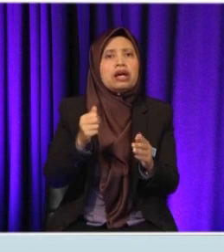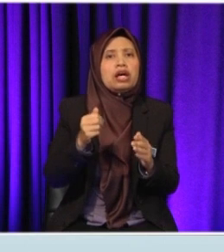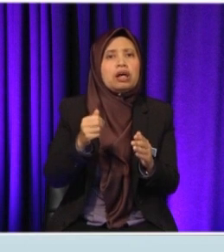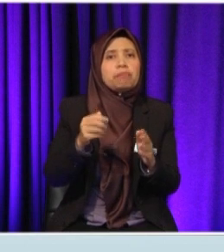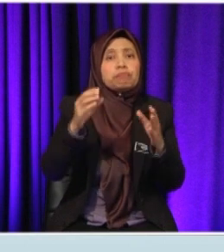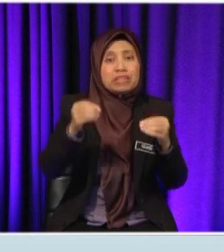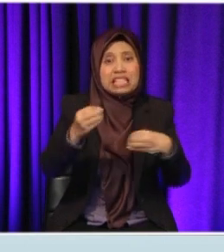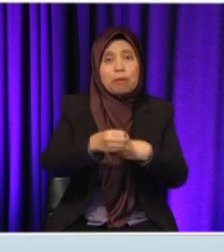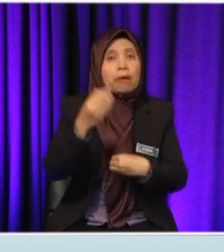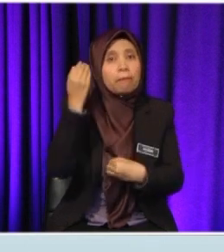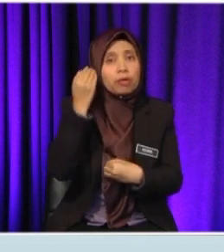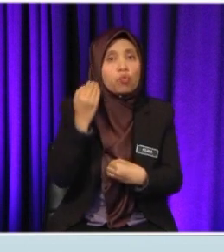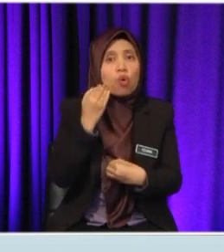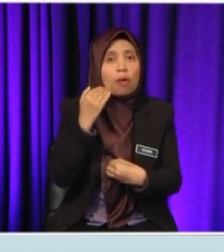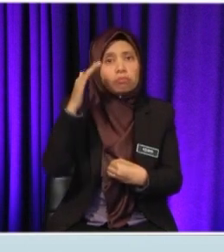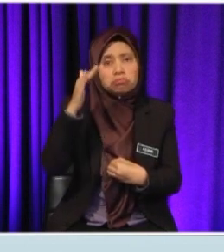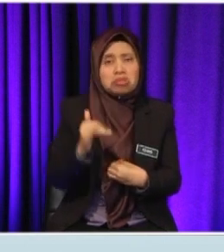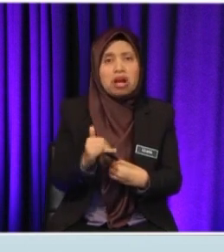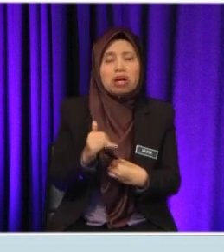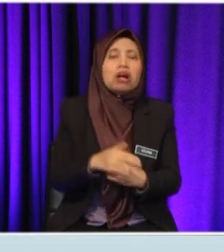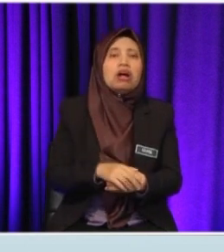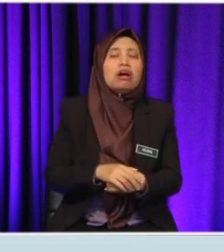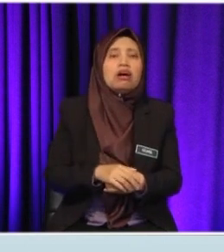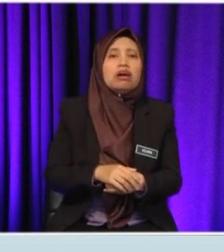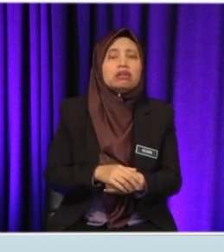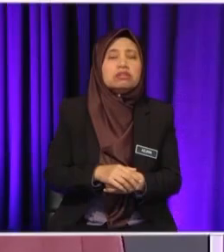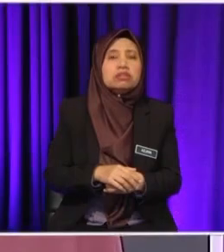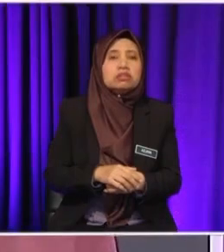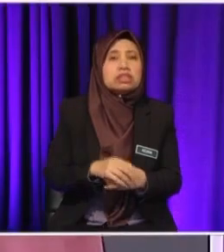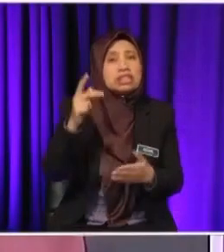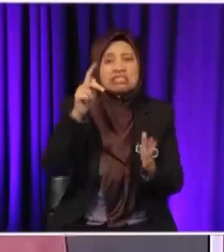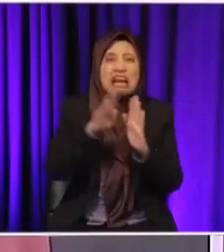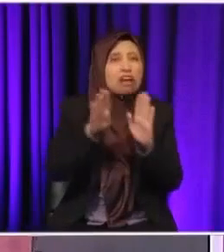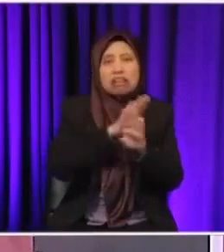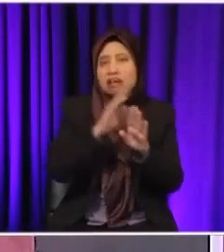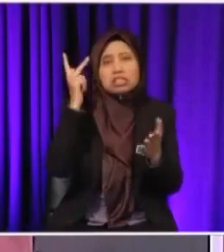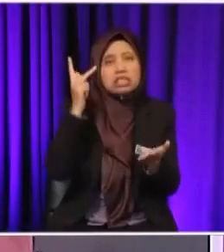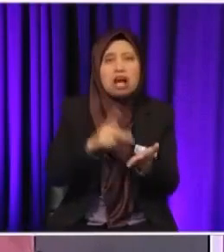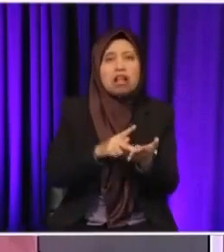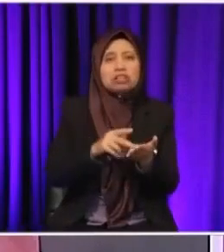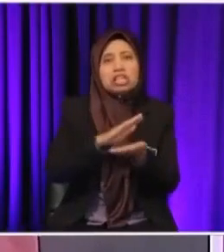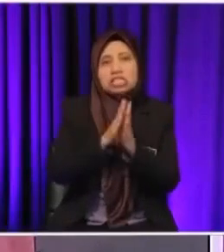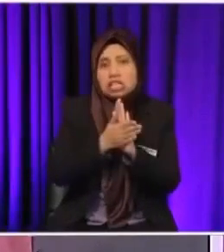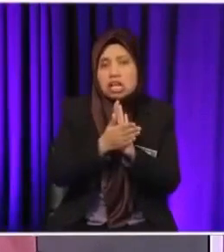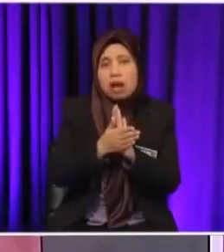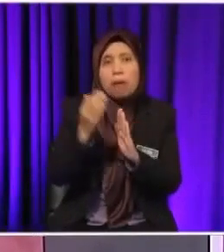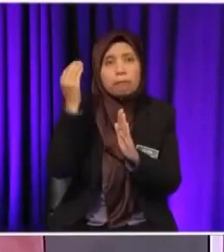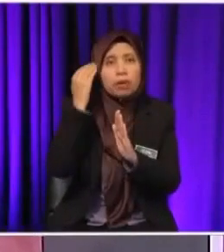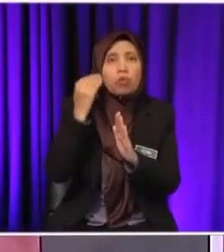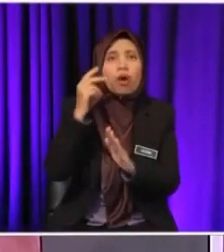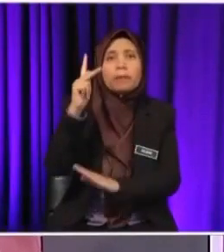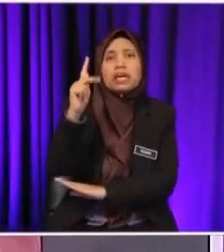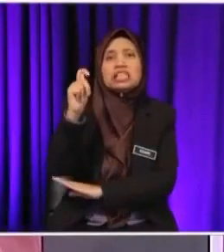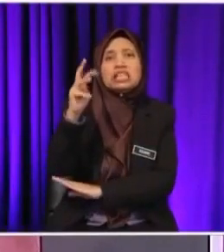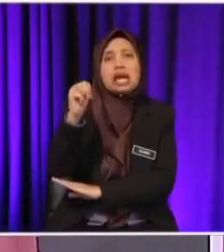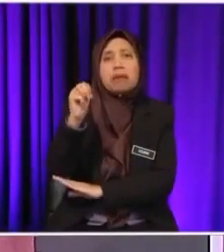kan, dia hanya 50-50 pemenang, menang kalah. Lepas tu orang tak kenal pun syarikat guaman dia. Jadi, peguam KTN menggunakan isu ni sebagai kata dia